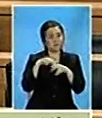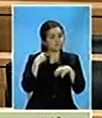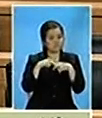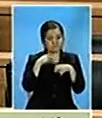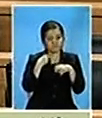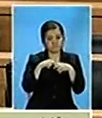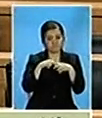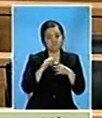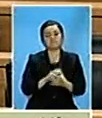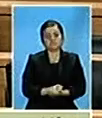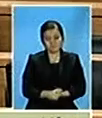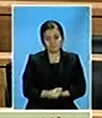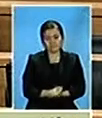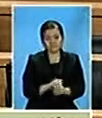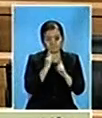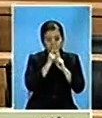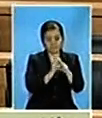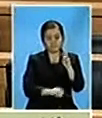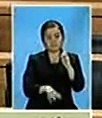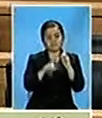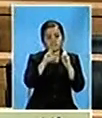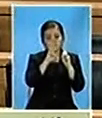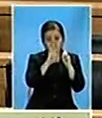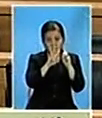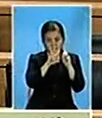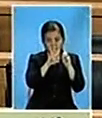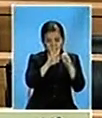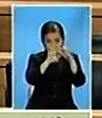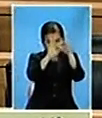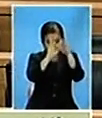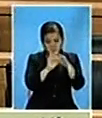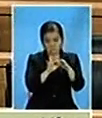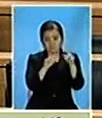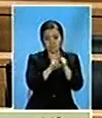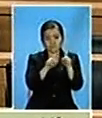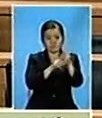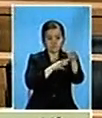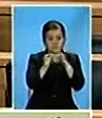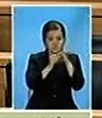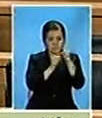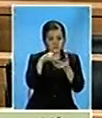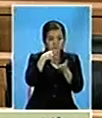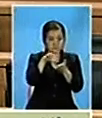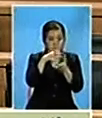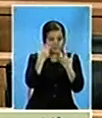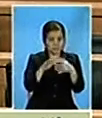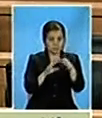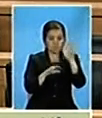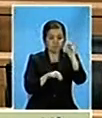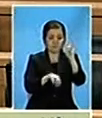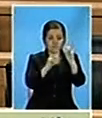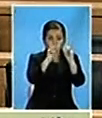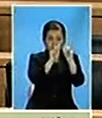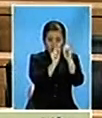ยิ่งขึ้นเพราะว่าในมาตรา4มันก็มาพันกับเมื่อกี้ที่ผมได้อธิบายไปแล้วนะครับในมาตรา3วรรค